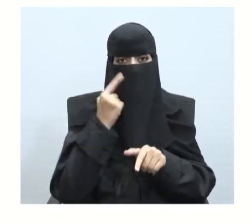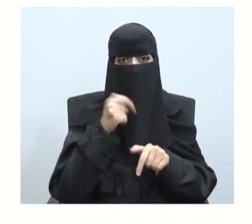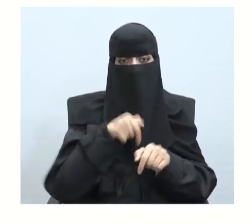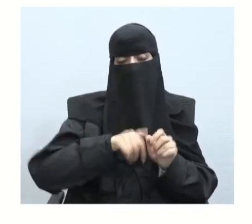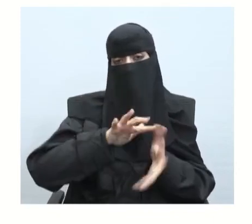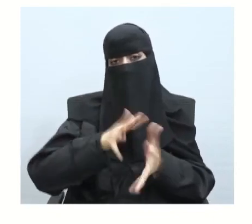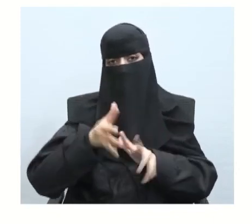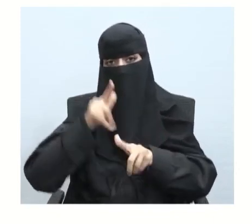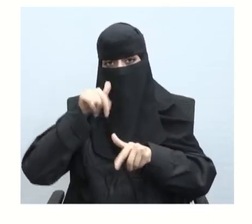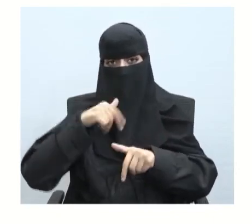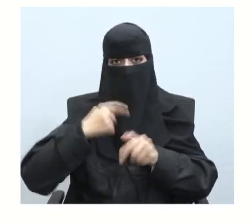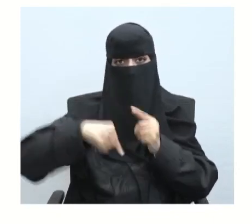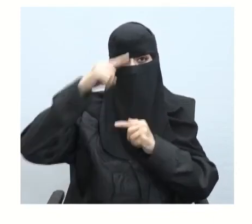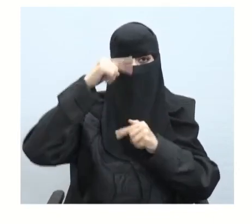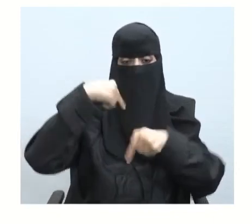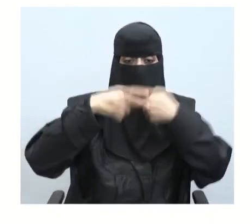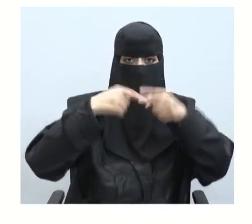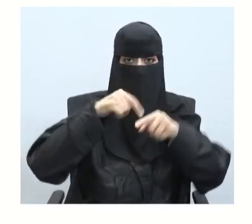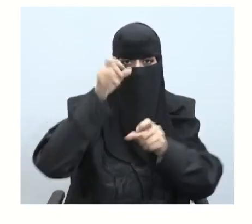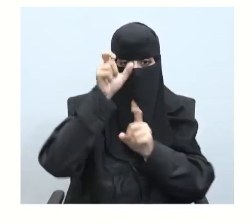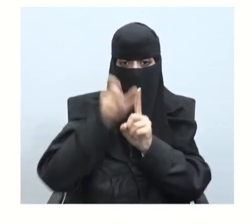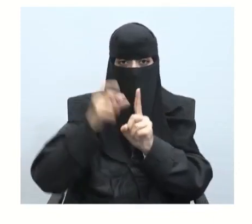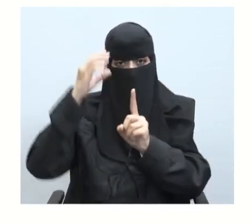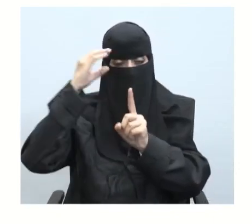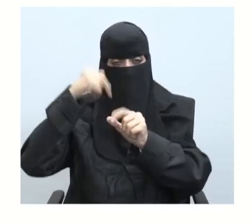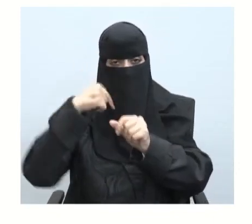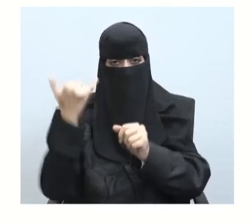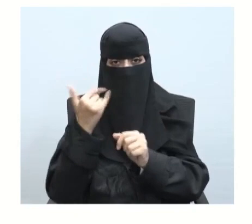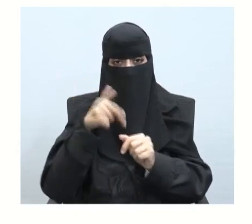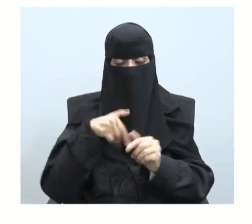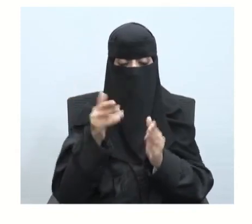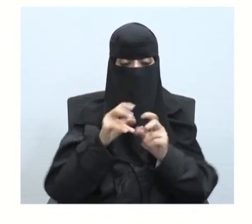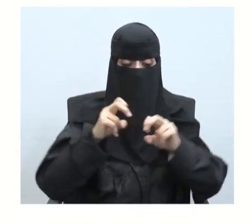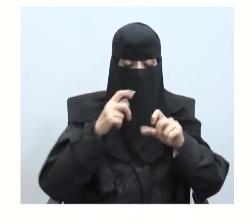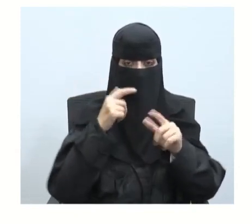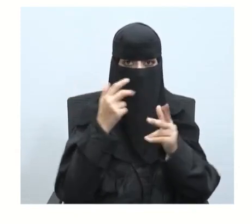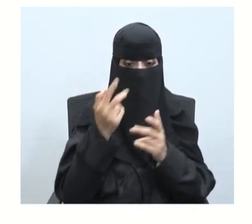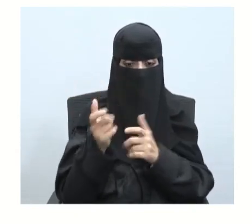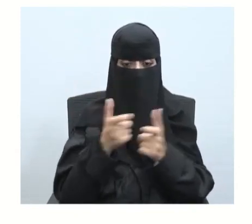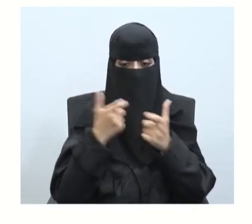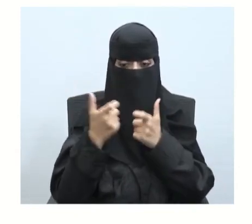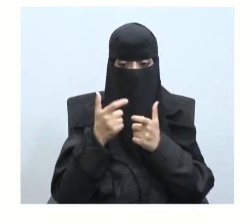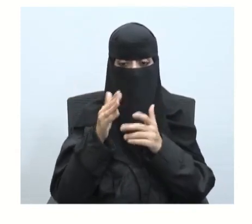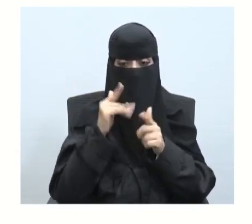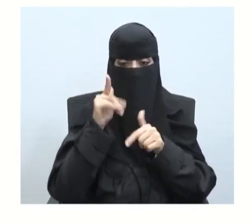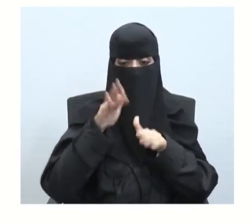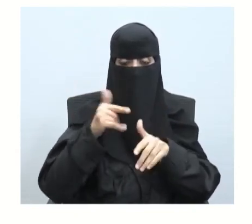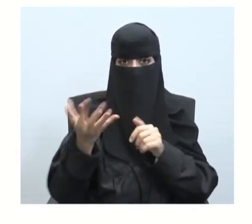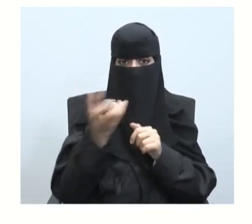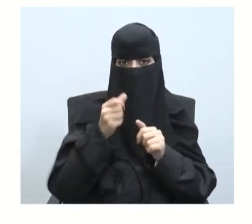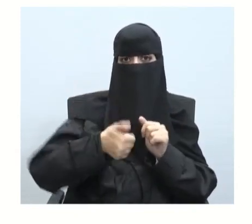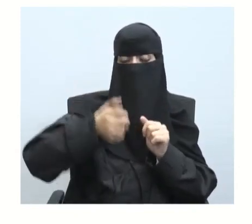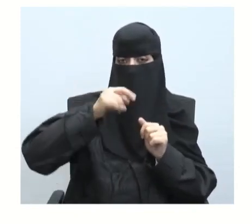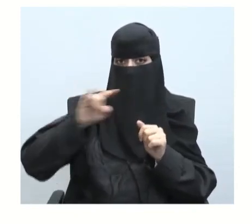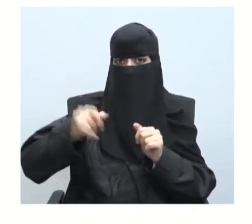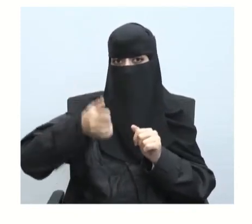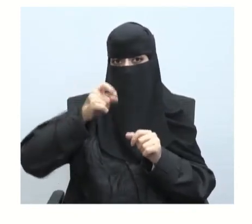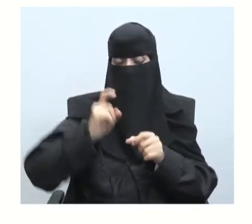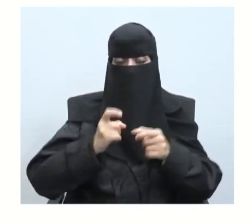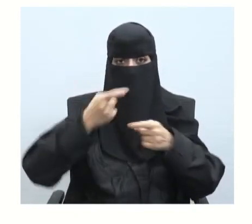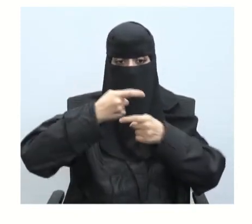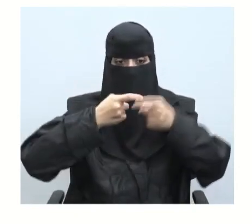انما يفترضها دائما العلماء لتسهيل الدراسات النظريه كذلك اخذنا في الالات